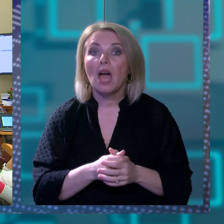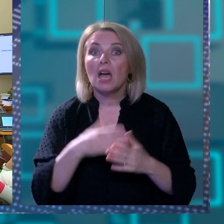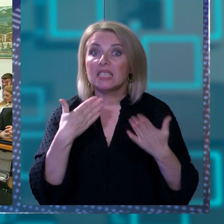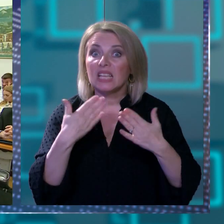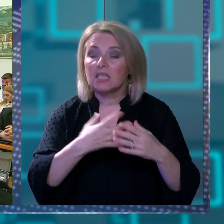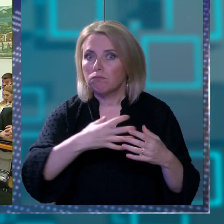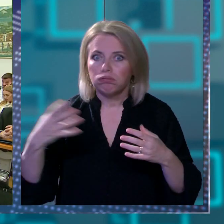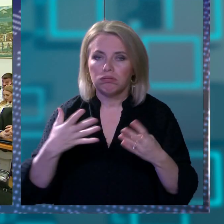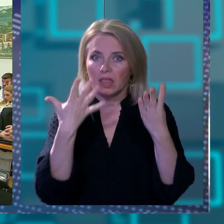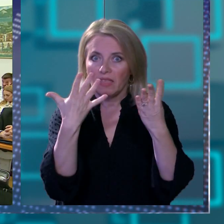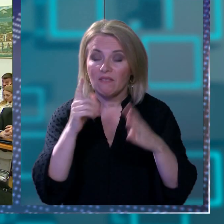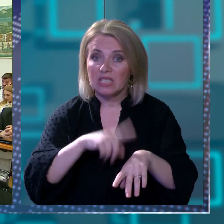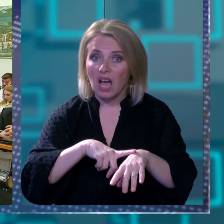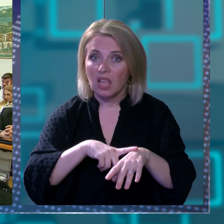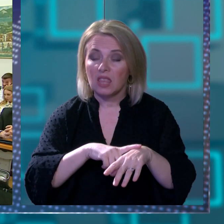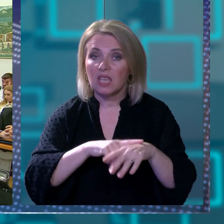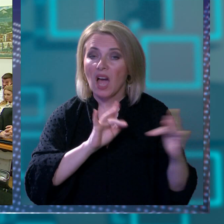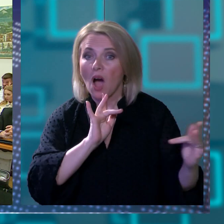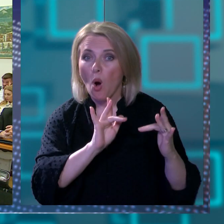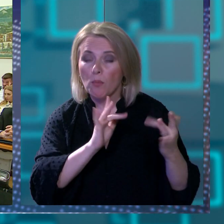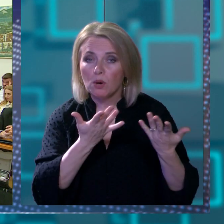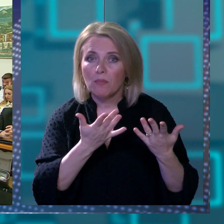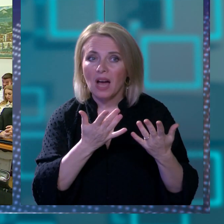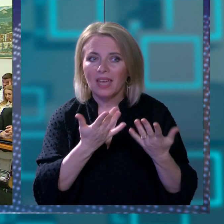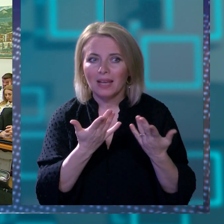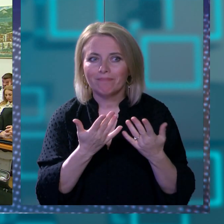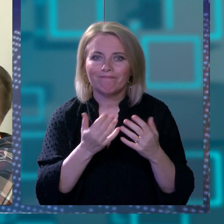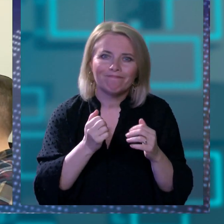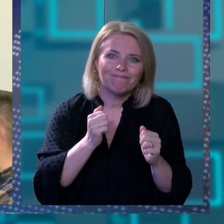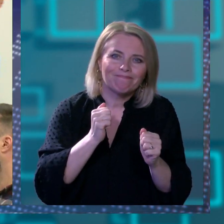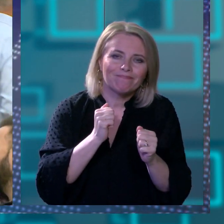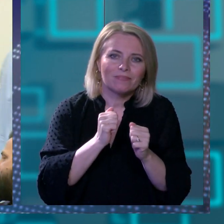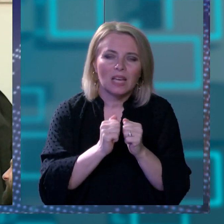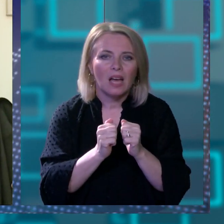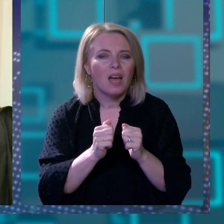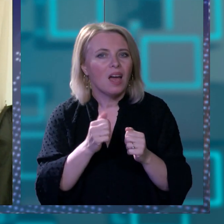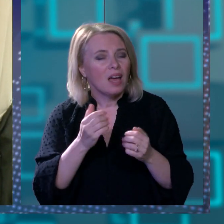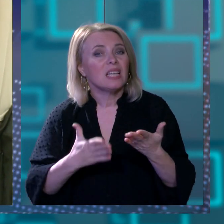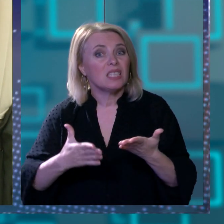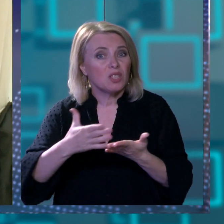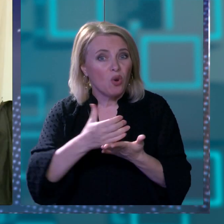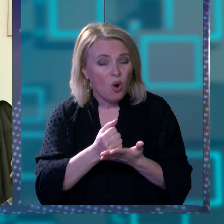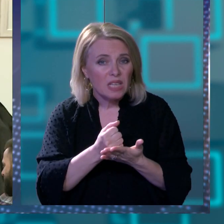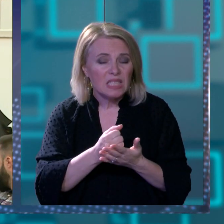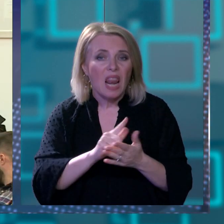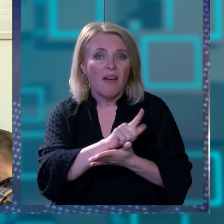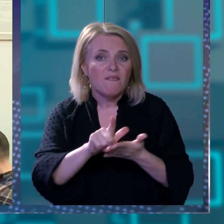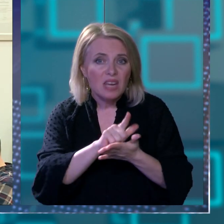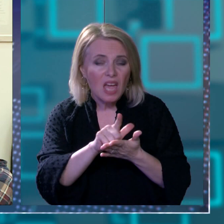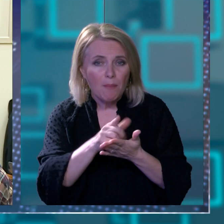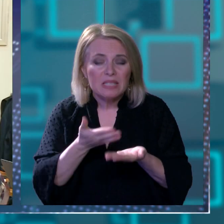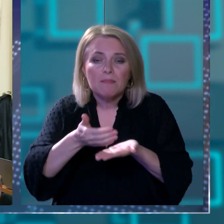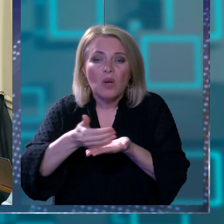9 sati, a župan kaže kako je oporba donekle zloupotrijebila novi poslovnik. Točnije vrijeme iskoristila za prikupljanje političkih